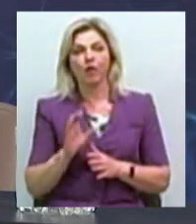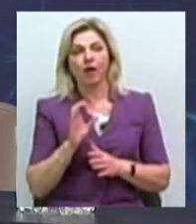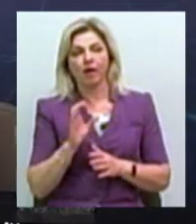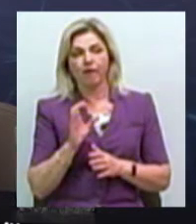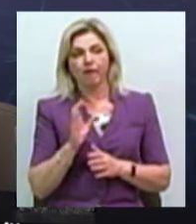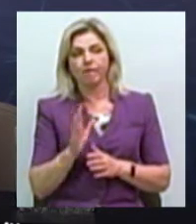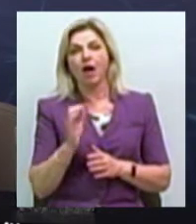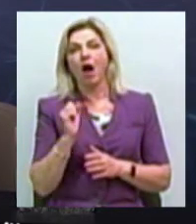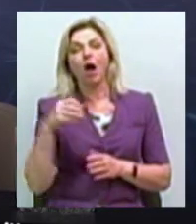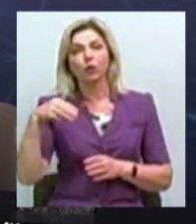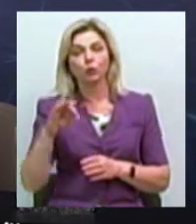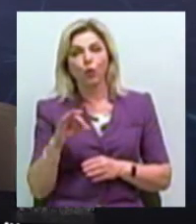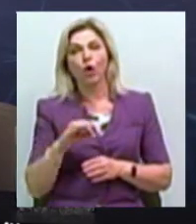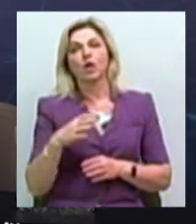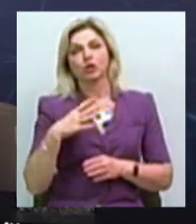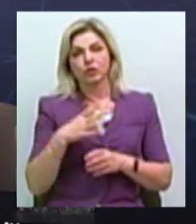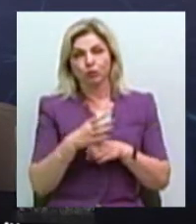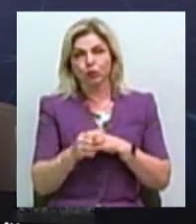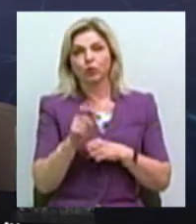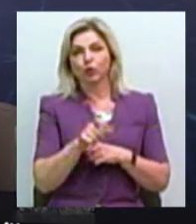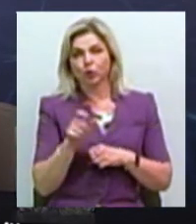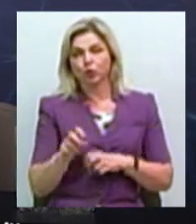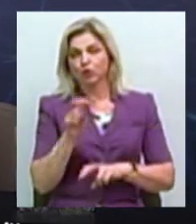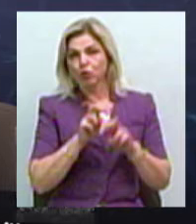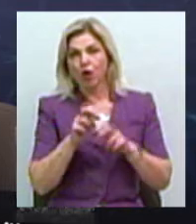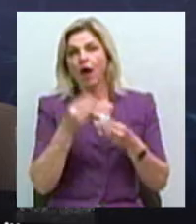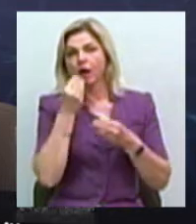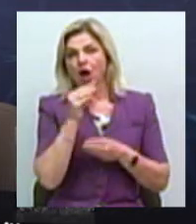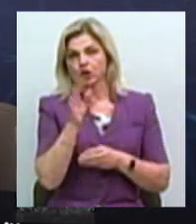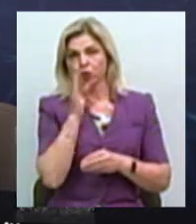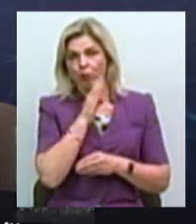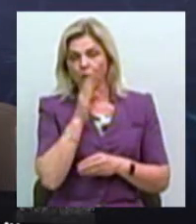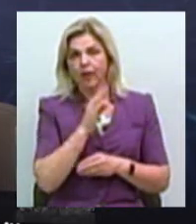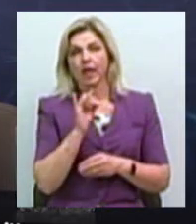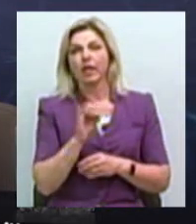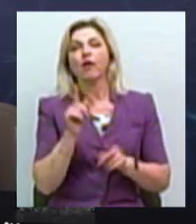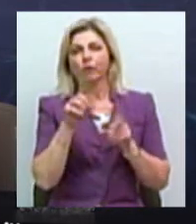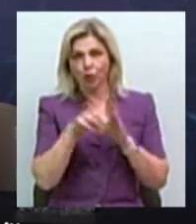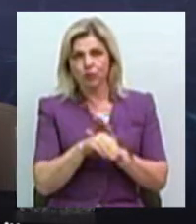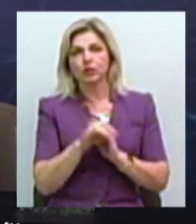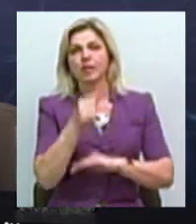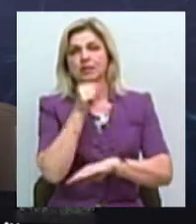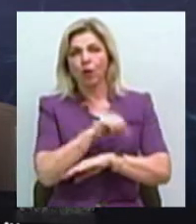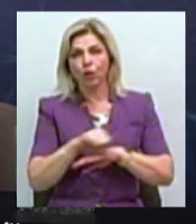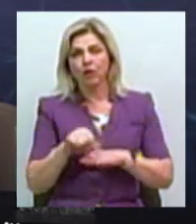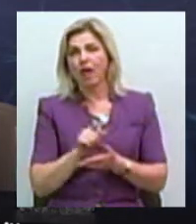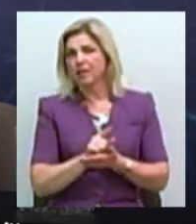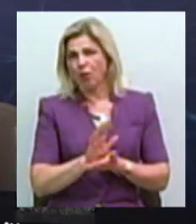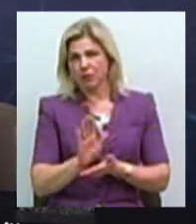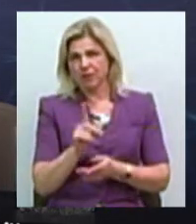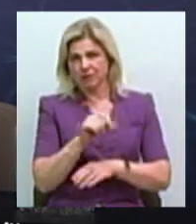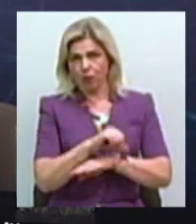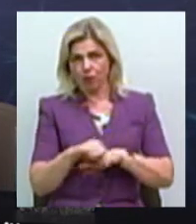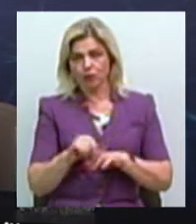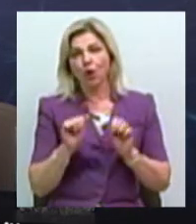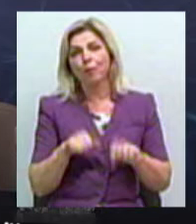терористичної операції, змушують людей шукати кращої долі, в тому числі і за кордоном, да, але це не обов'язково за кордоном, це може